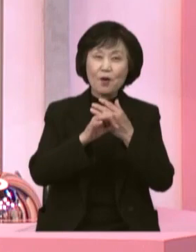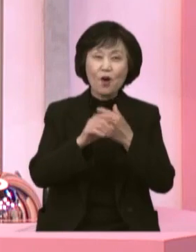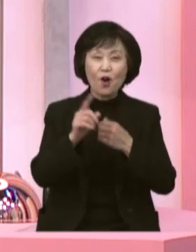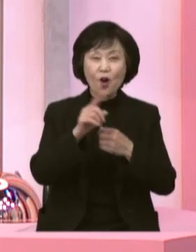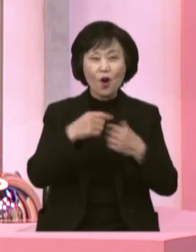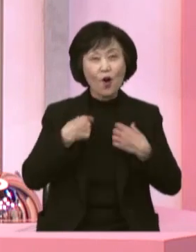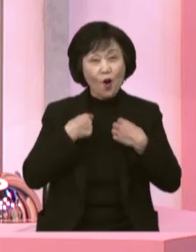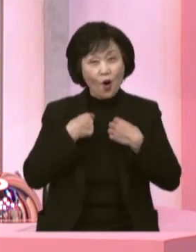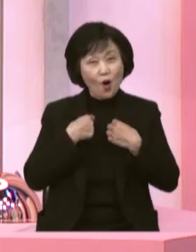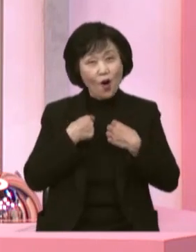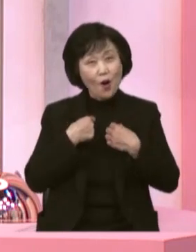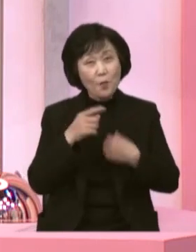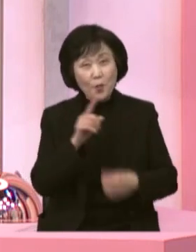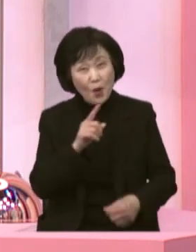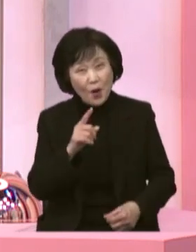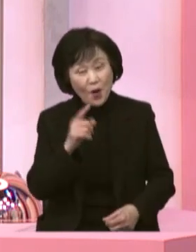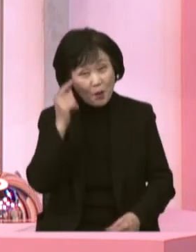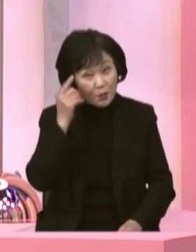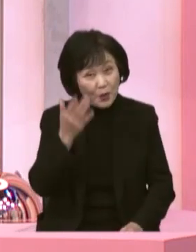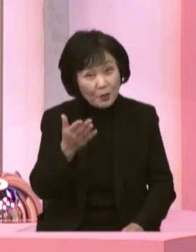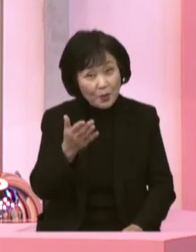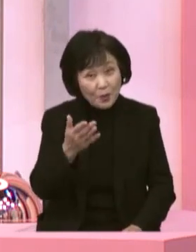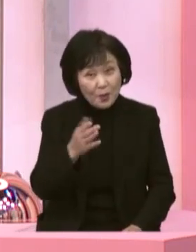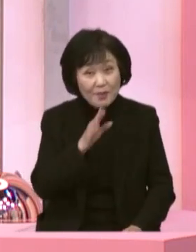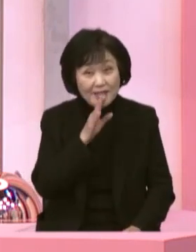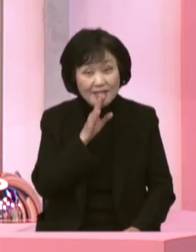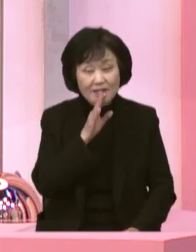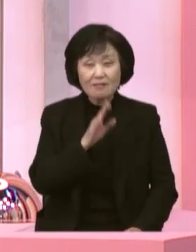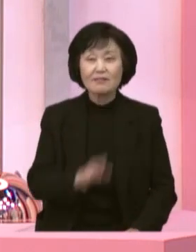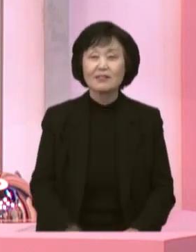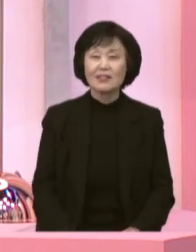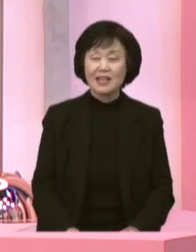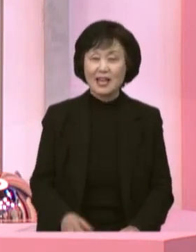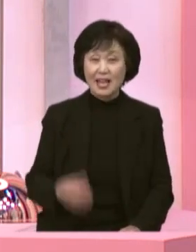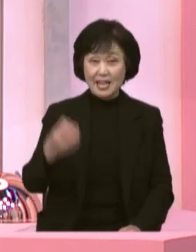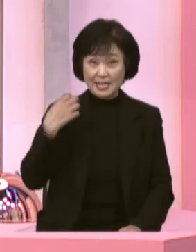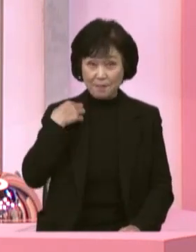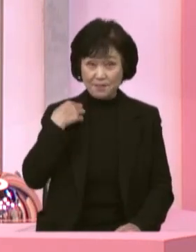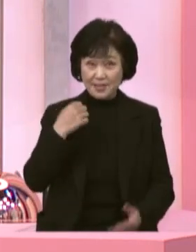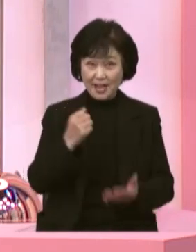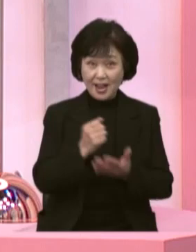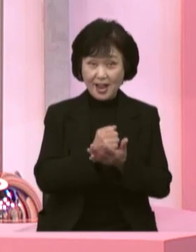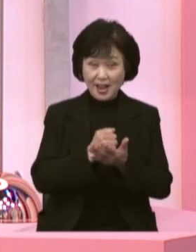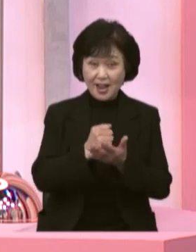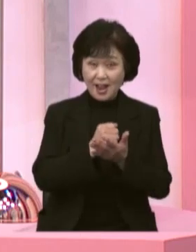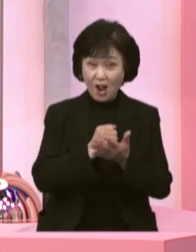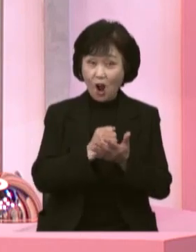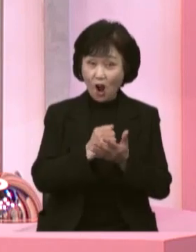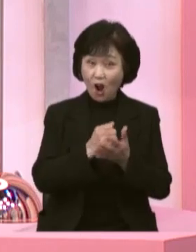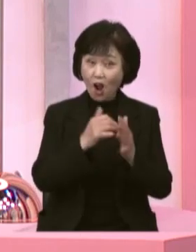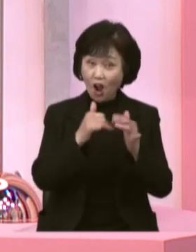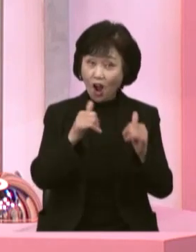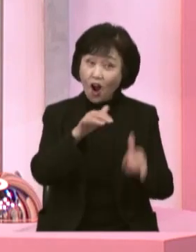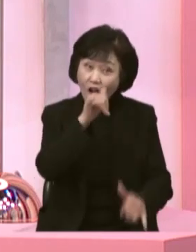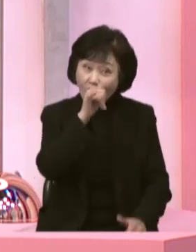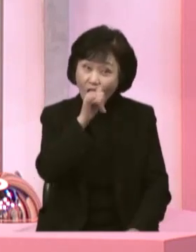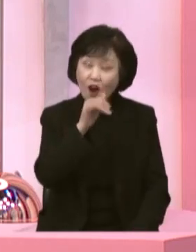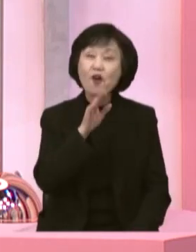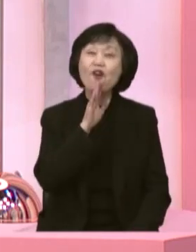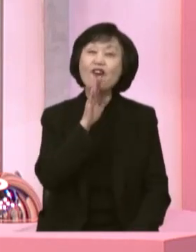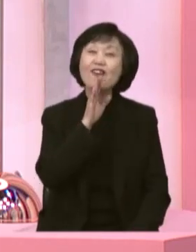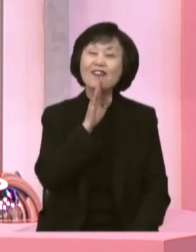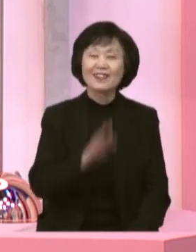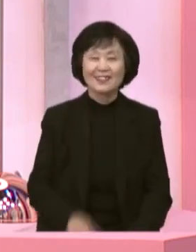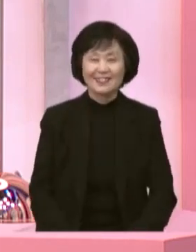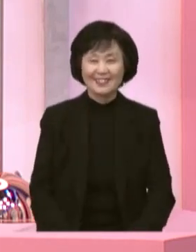저기 그때 백색 전화잖아. 네. 전화가. 저 오늘은 어느 쪽으로 가지 마라. 그러니까 무슨 쪽 가지